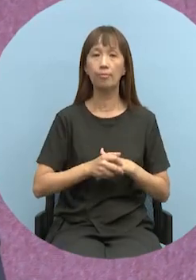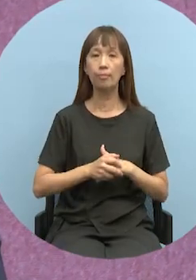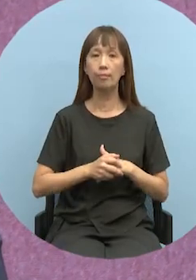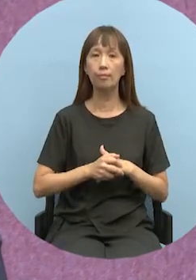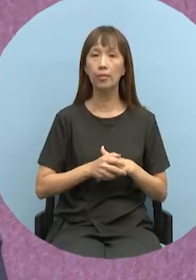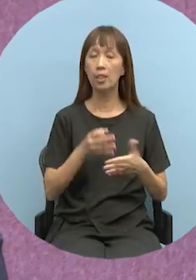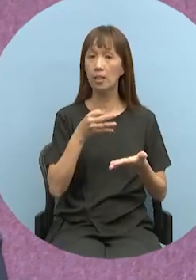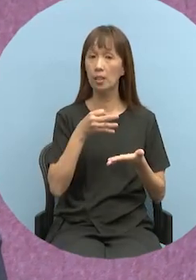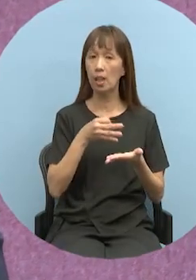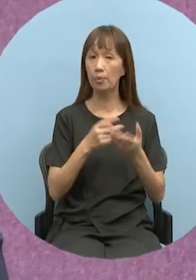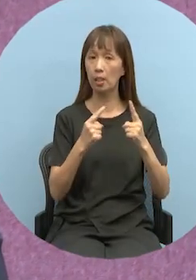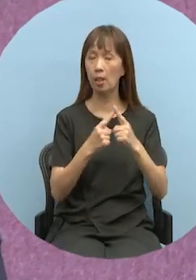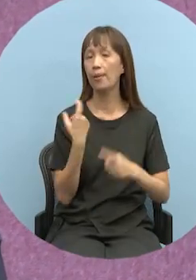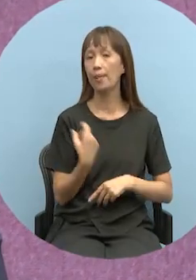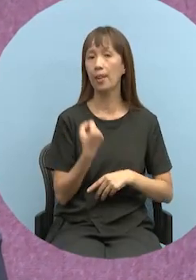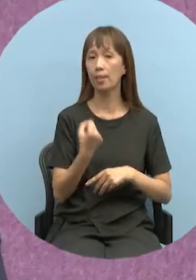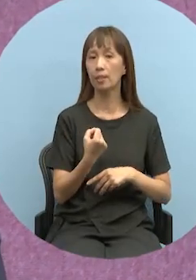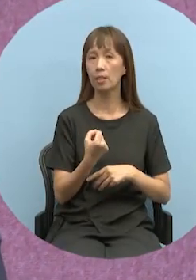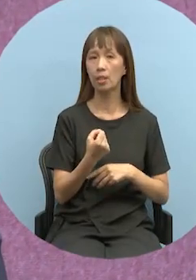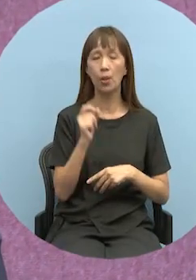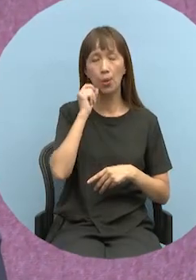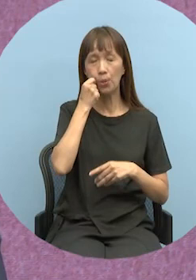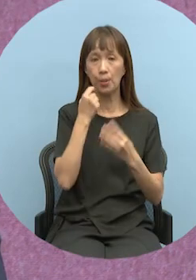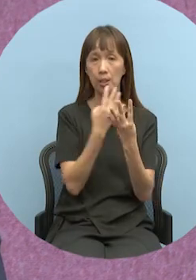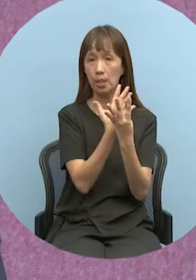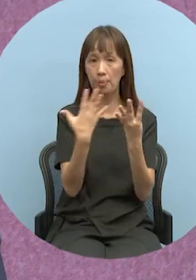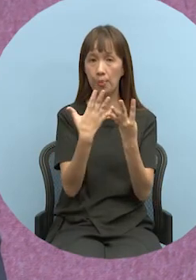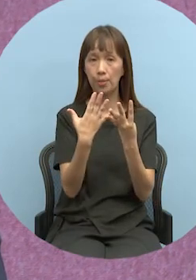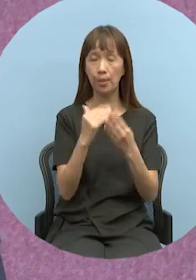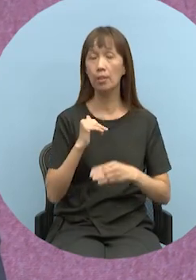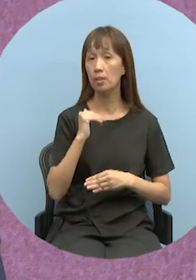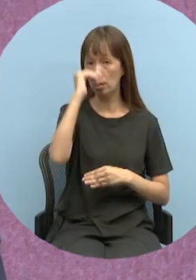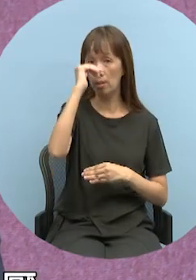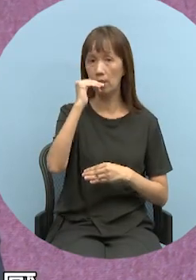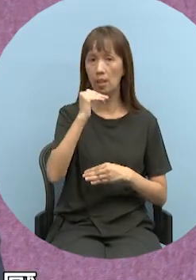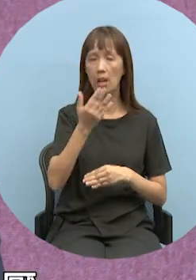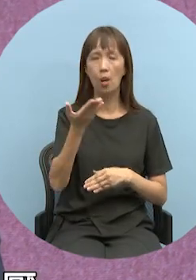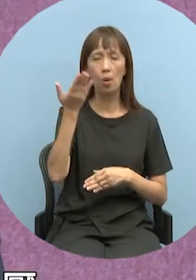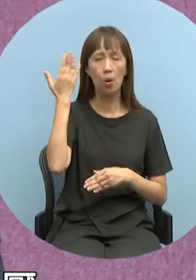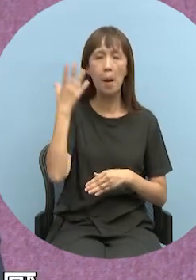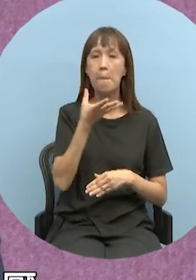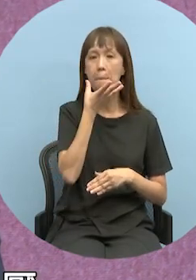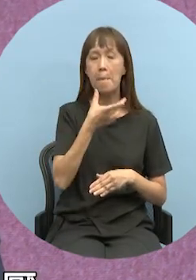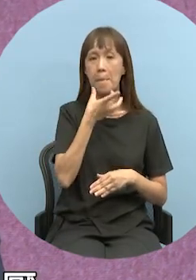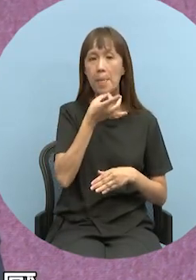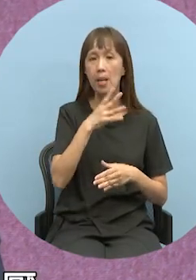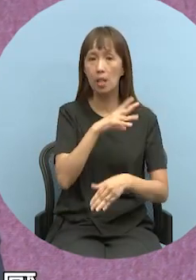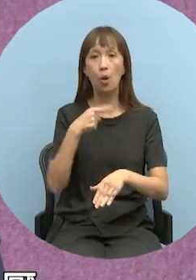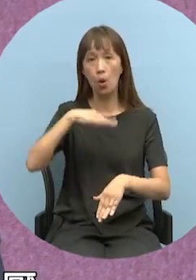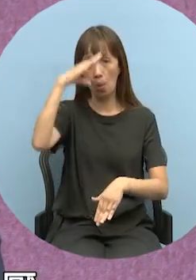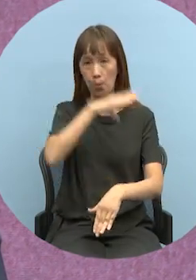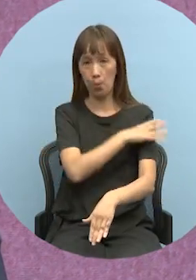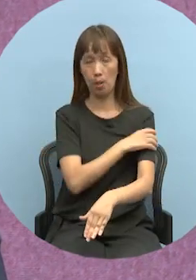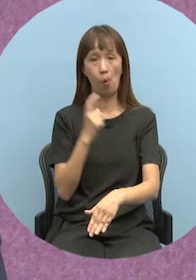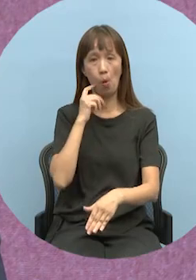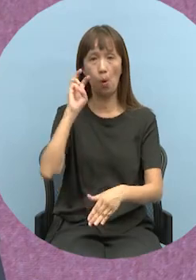進的。參加資格其實很簡單，凡是45歲以上的人士過往未有確診糖尿病高血壓